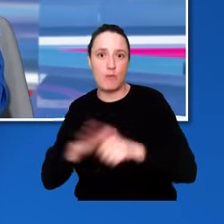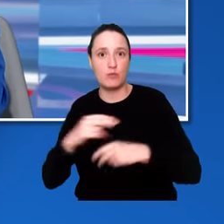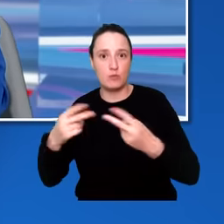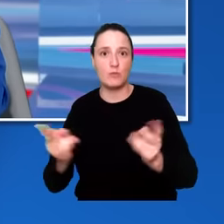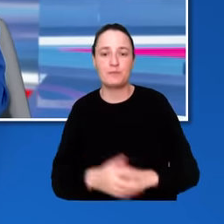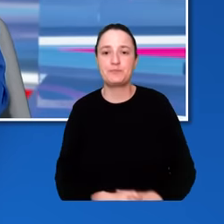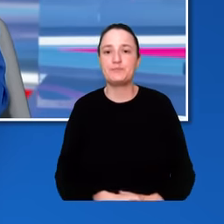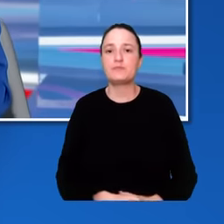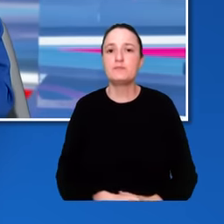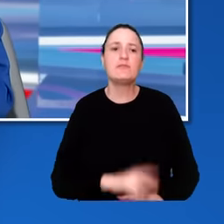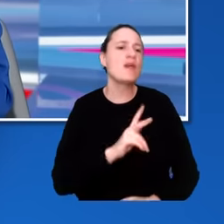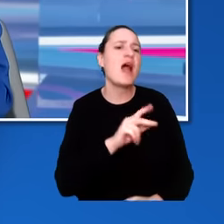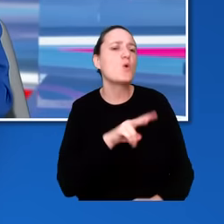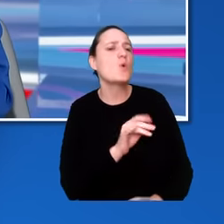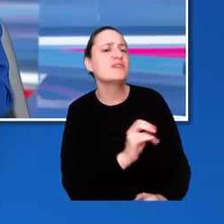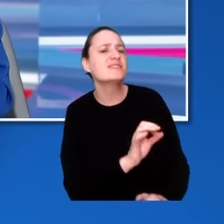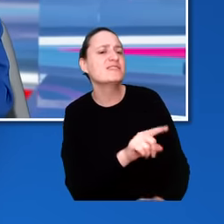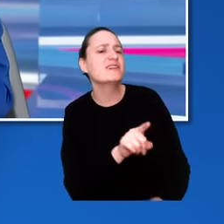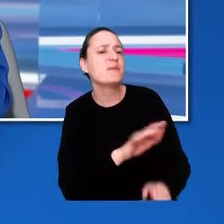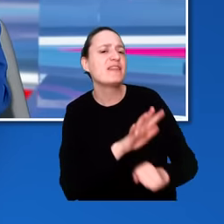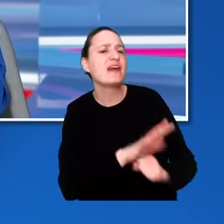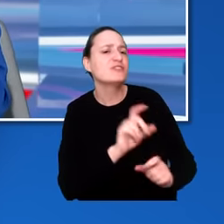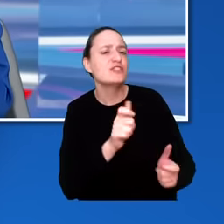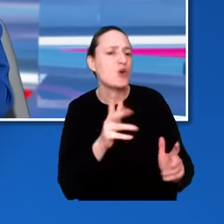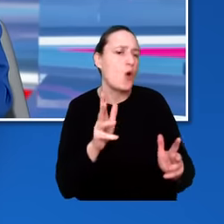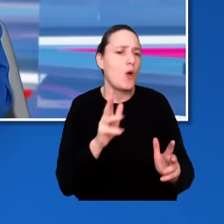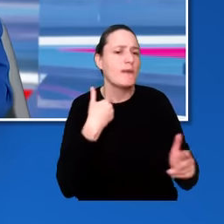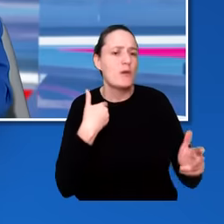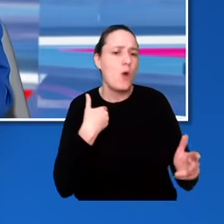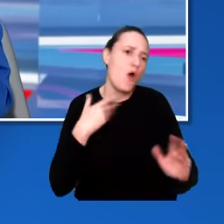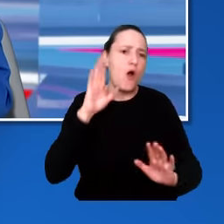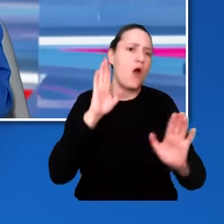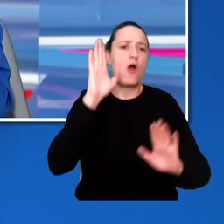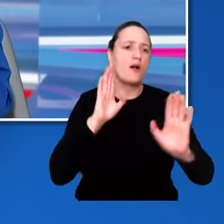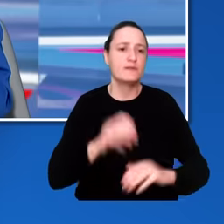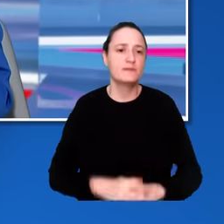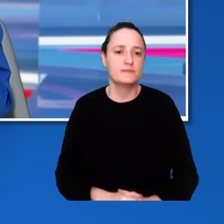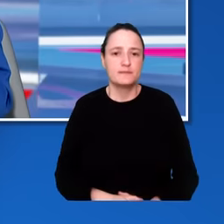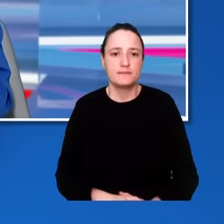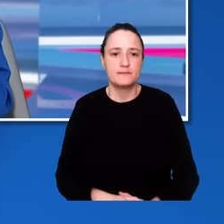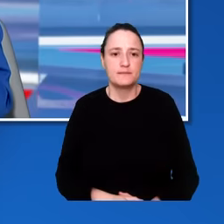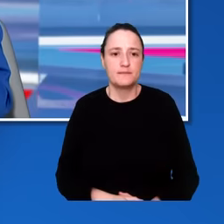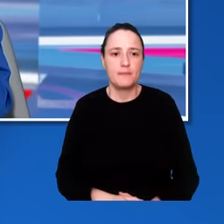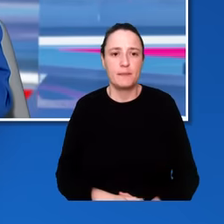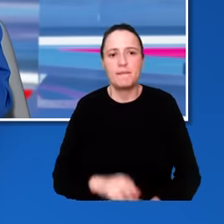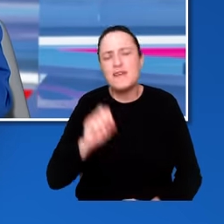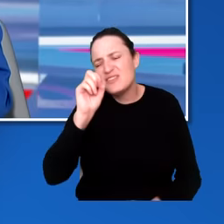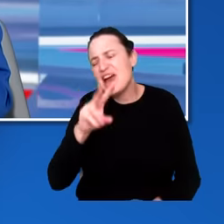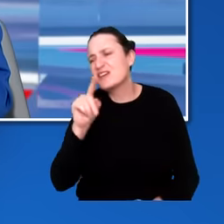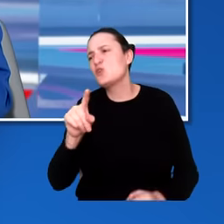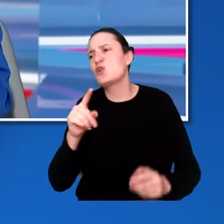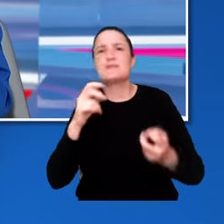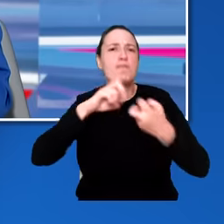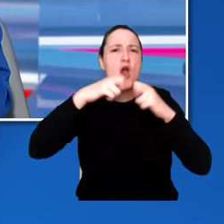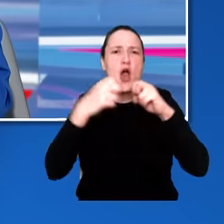Kukiz 15. Panie proszę, coś w tej sprawie? Bo widzę, że no coś... oczywiście. To jest łańcuchek góry lodowej. Teraz